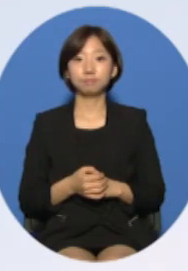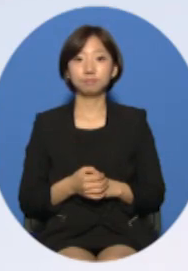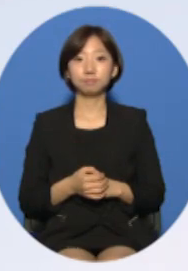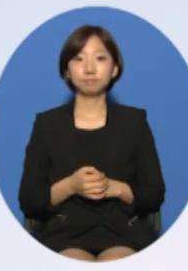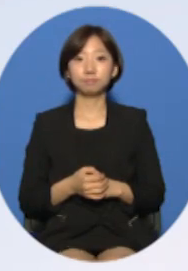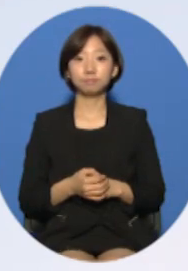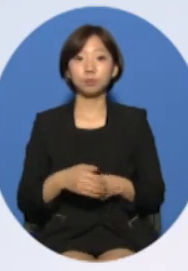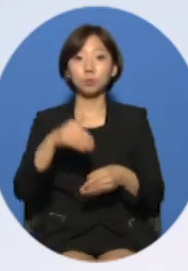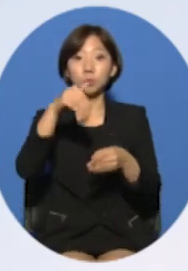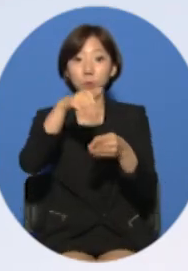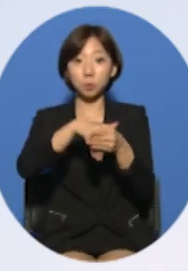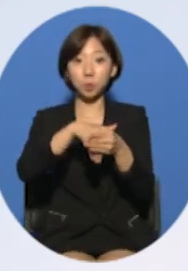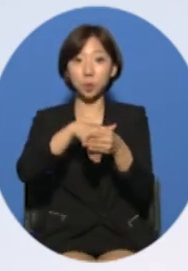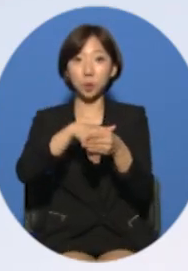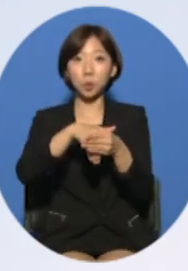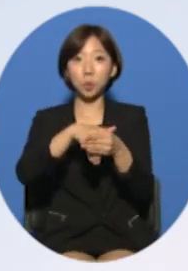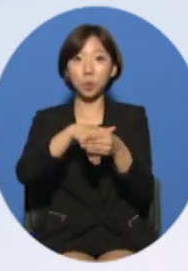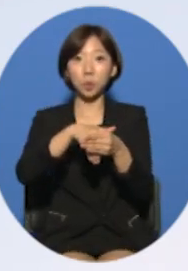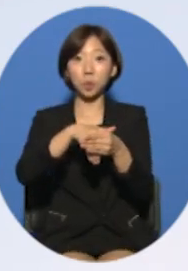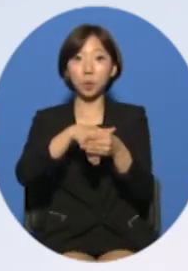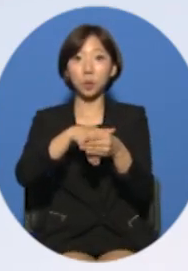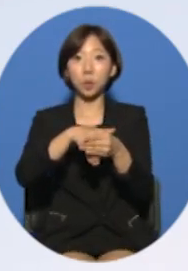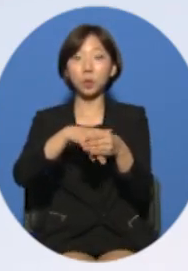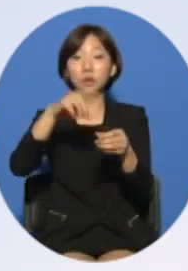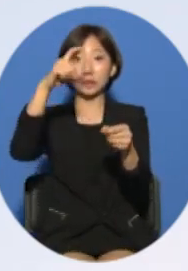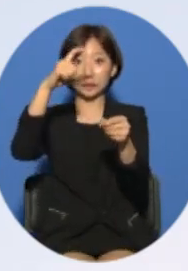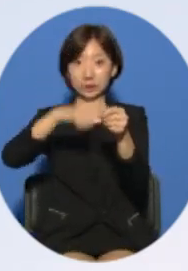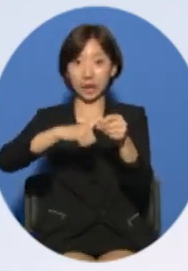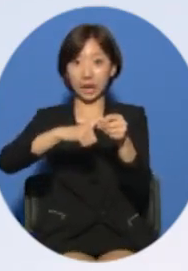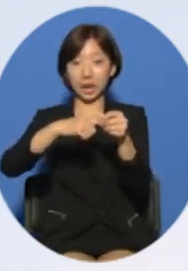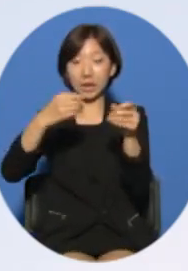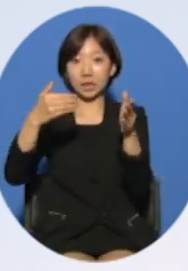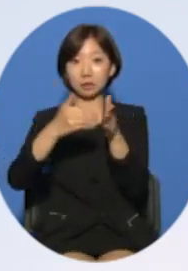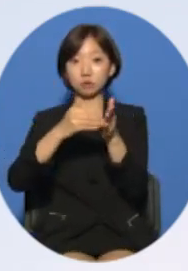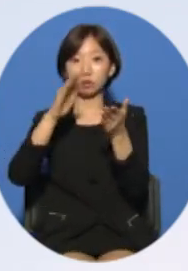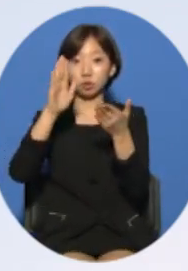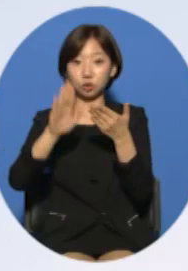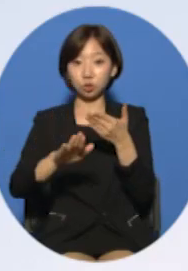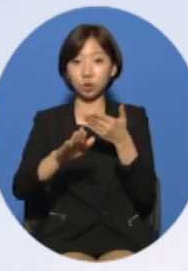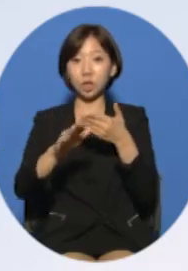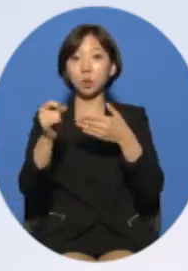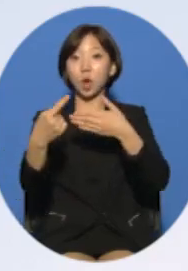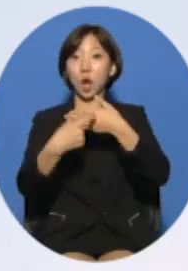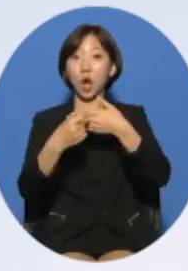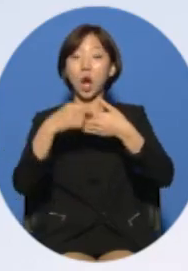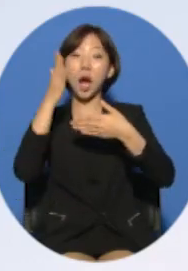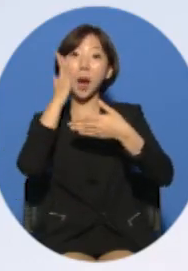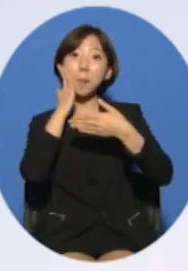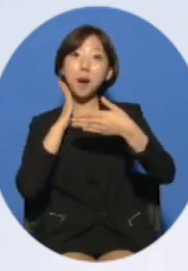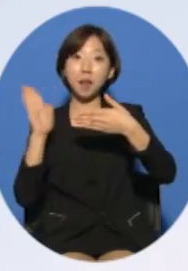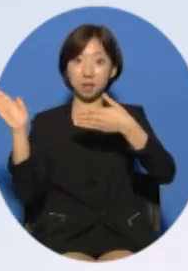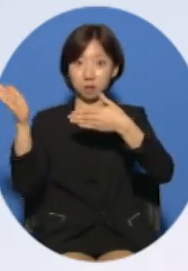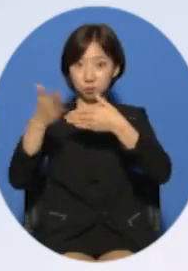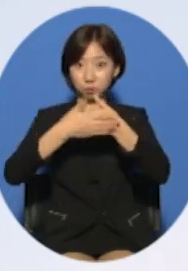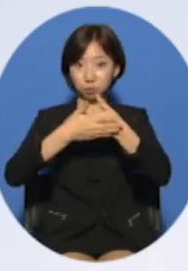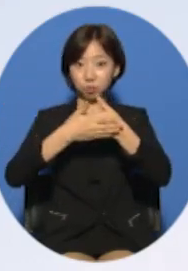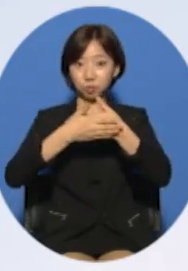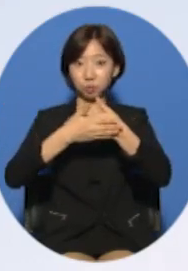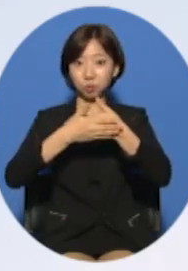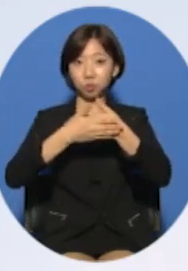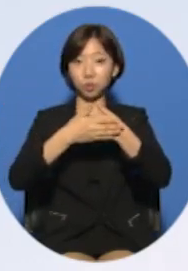지금 일회용 자물쇠로 일회용 자물쇠로 채우죠? 채웠죠. 예, 채웠고 네. 채웠고 그 봉인을 위에. 하고 예. 또 반대편도 또